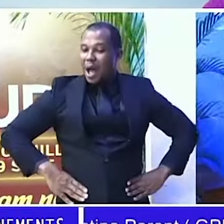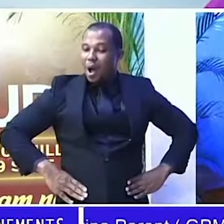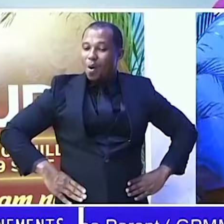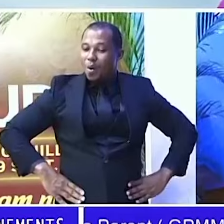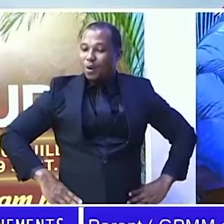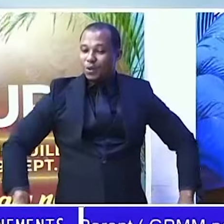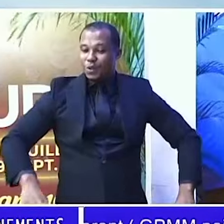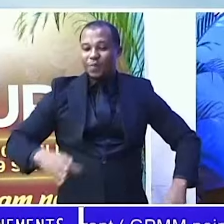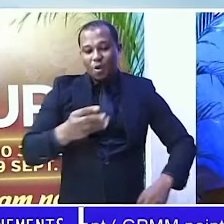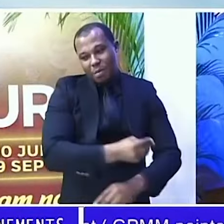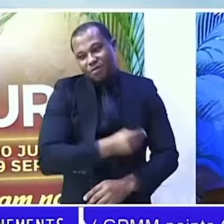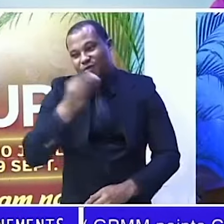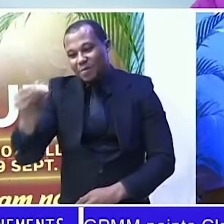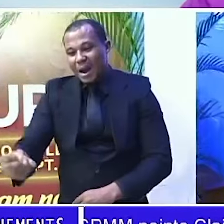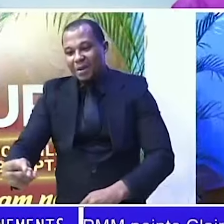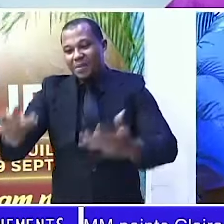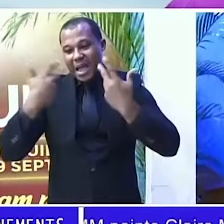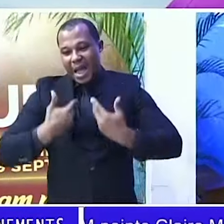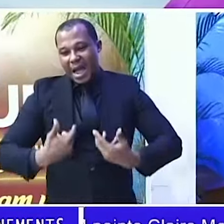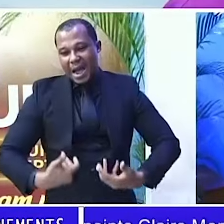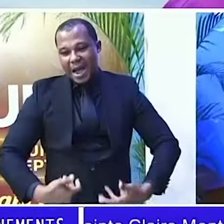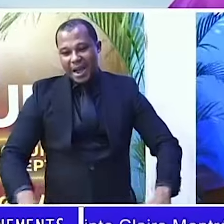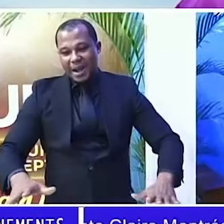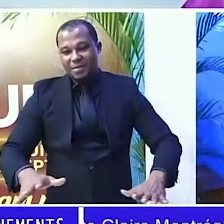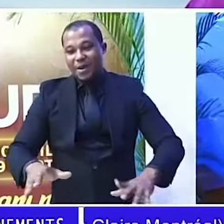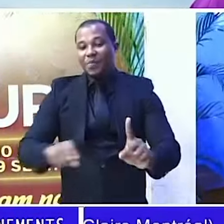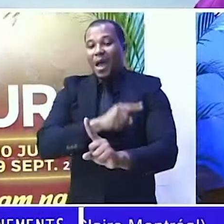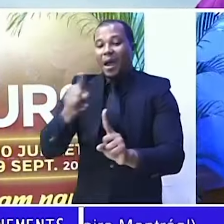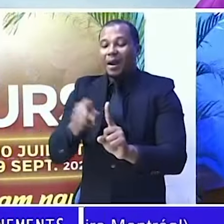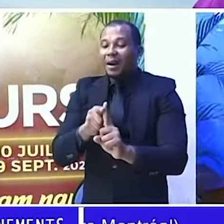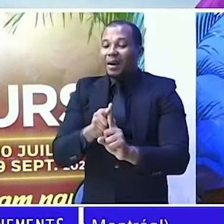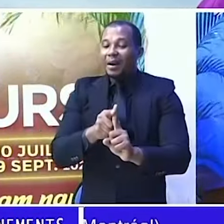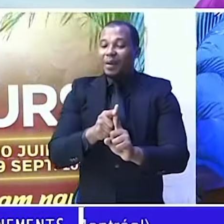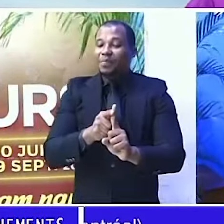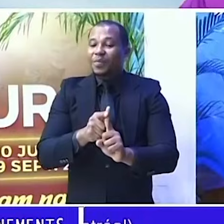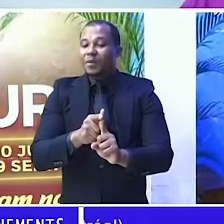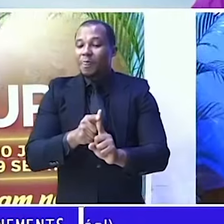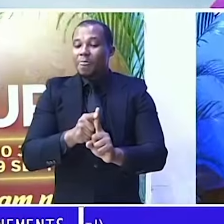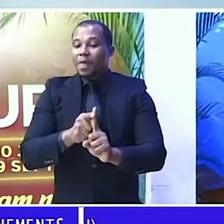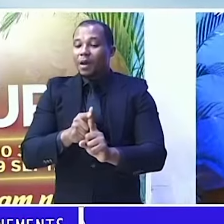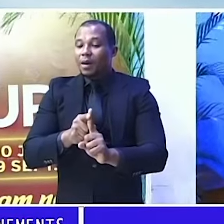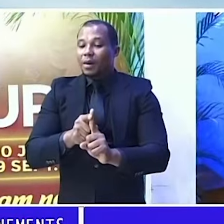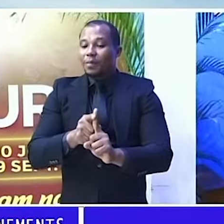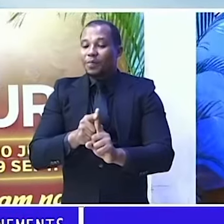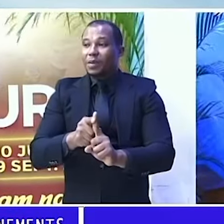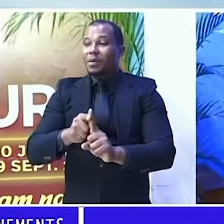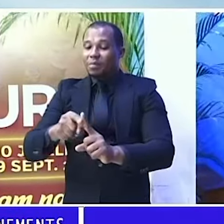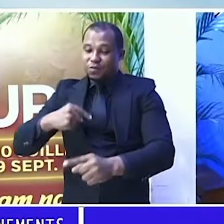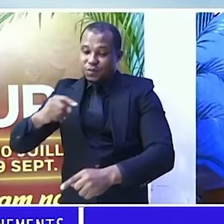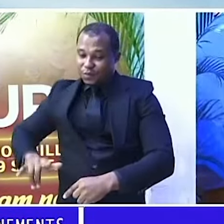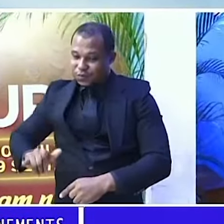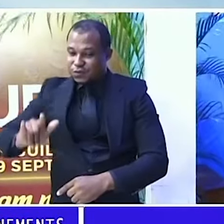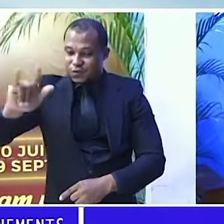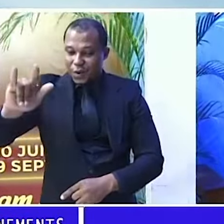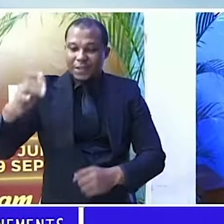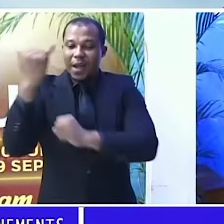moun non ti jeep pour mettre sous li. Mde ou même bagay ça tout. Lorsque dernière fois m'allé en Israël, nous t'a passé dans